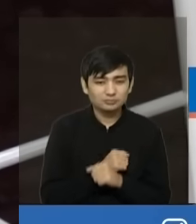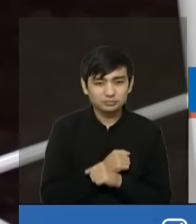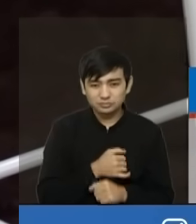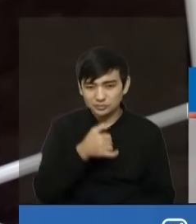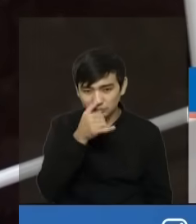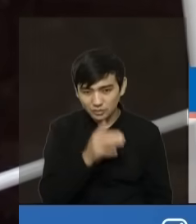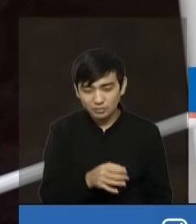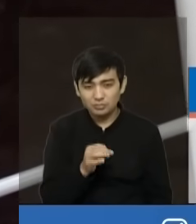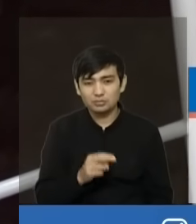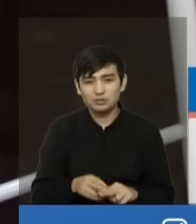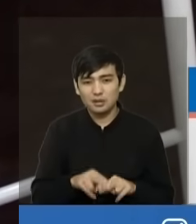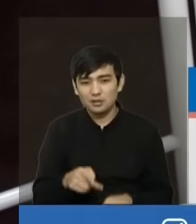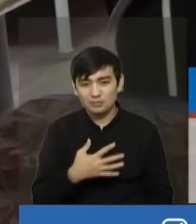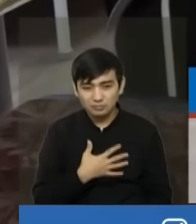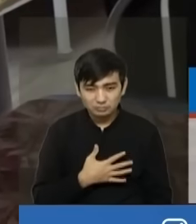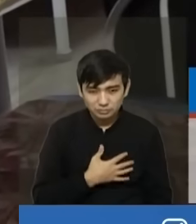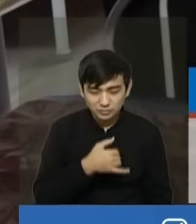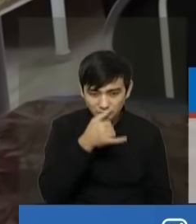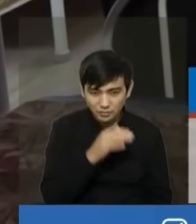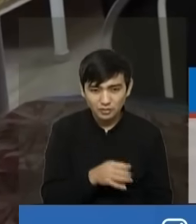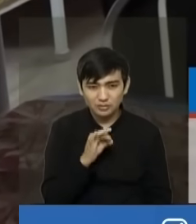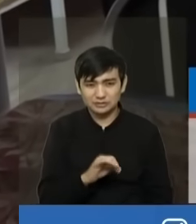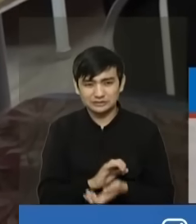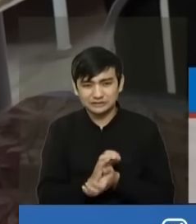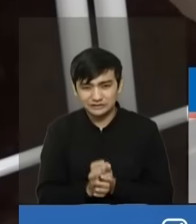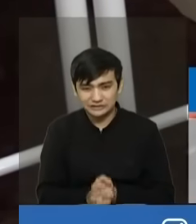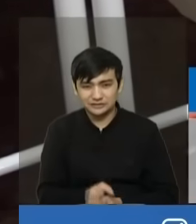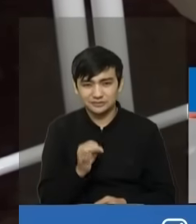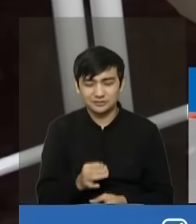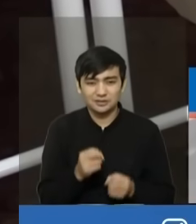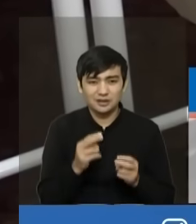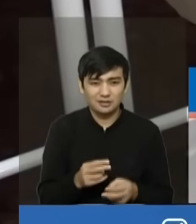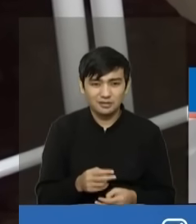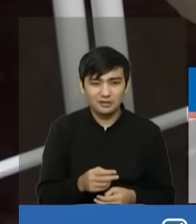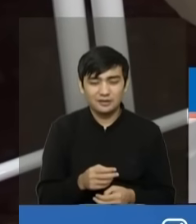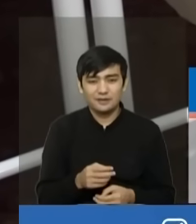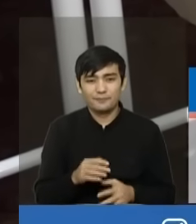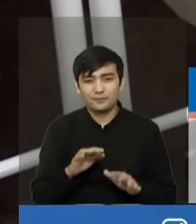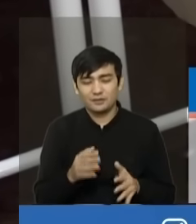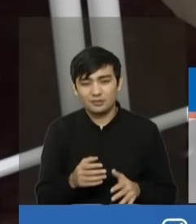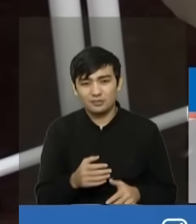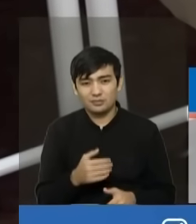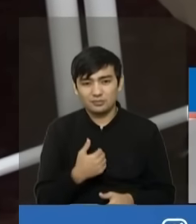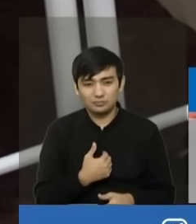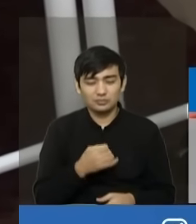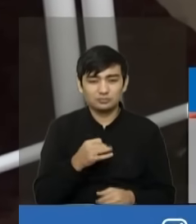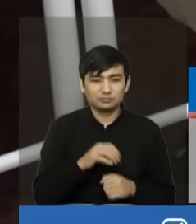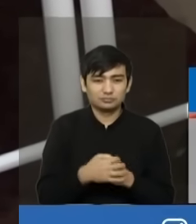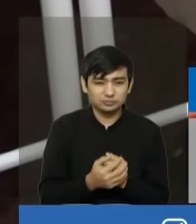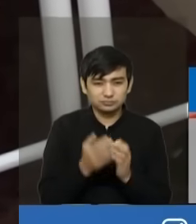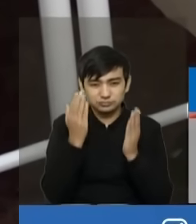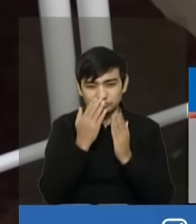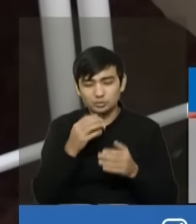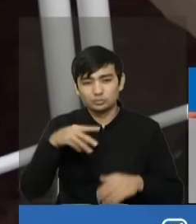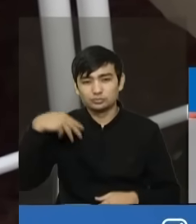демалмайсын, өйткені мұнда ауа жетпейді, қан шашырап үстіміз не болса жуынатын душ